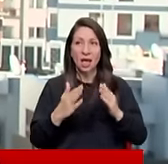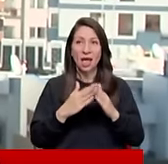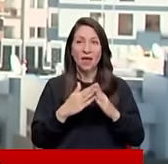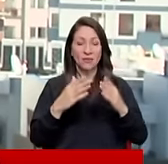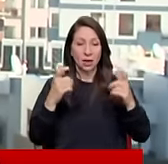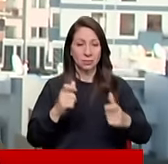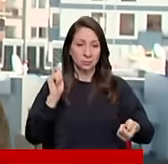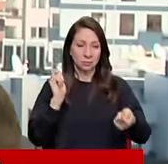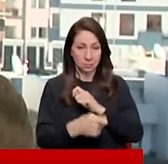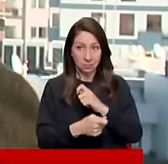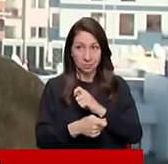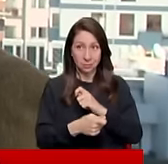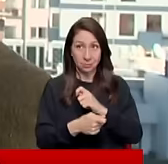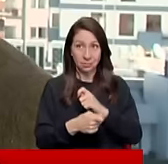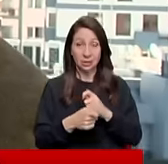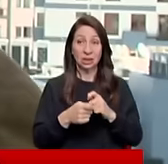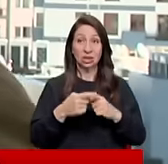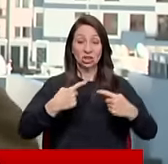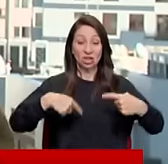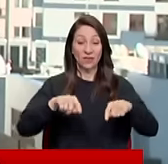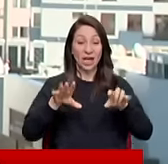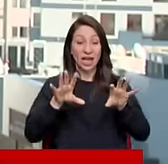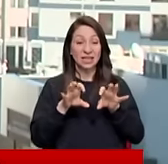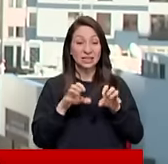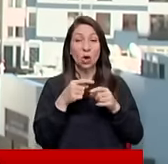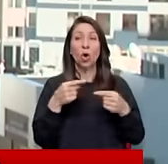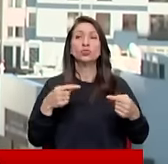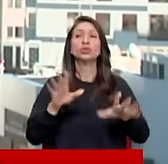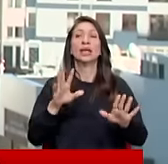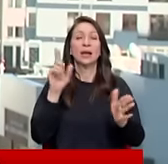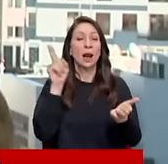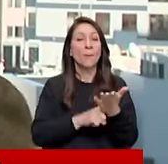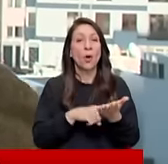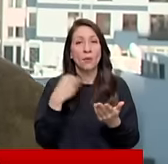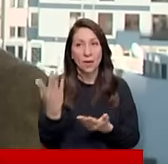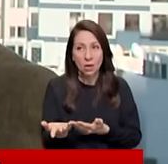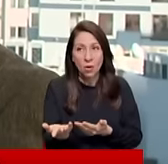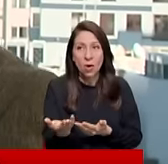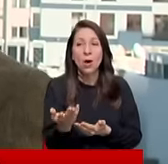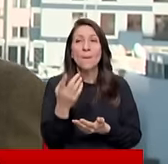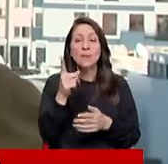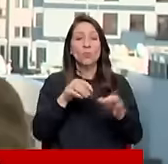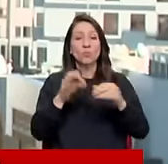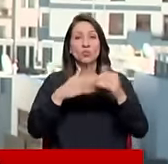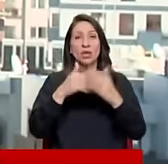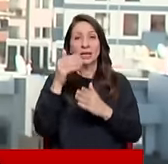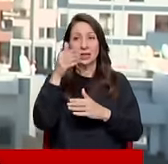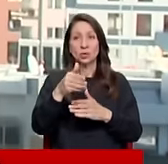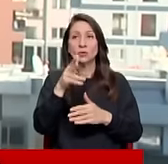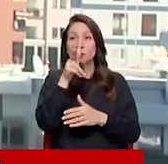alanına dönüştürüyorlar. Çevreye etkisi olumsuz değildir diye rapor veriyorlar. Ve bir müteahhit geliyor